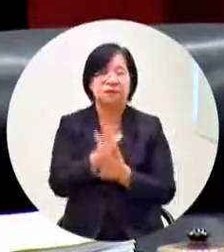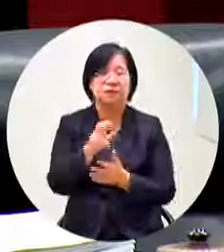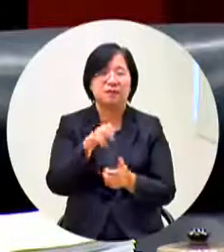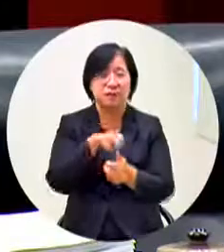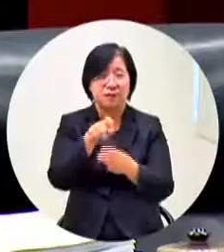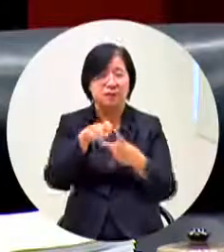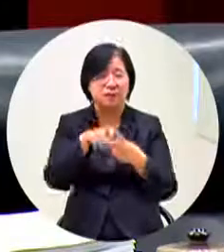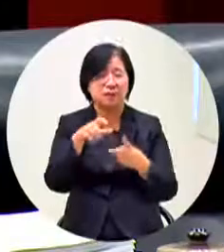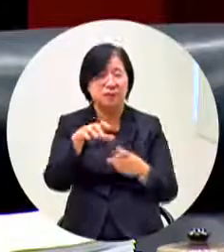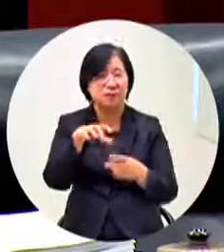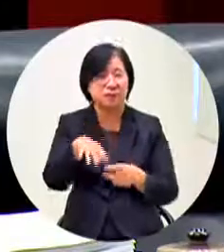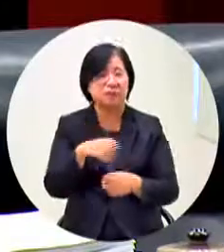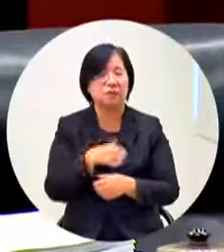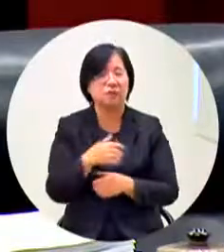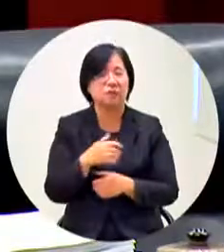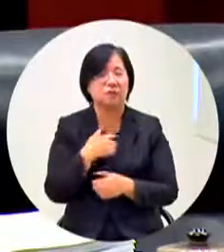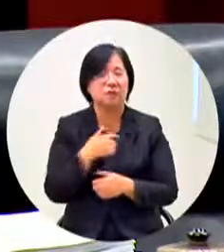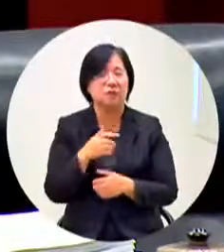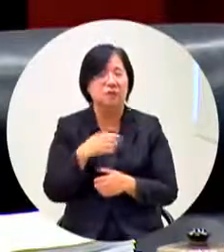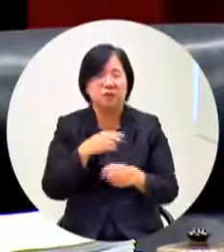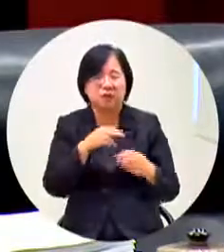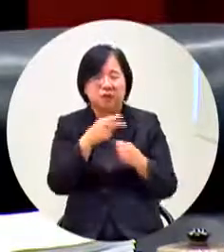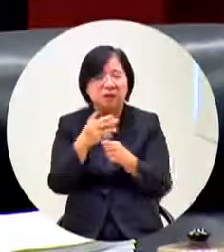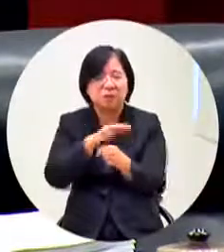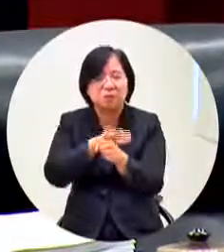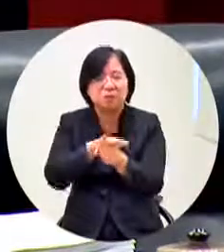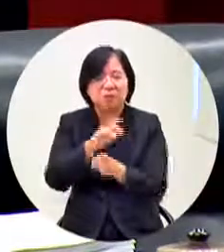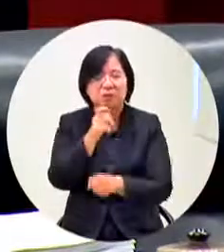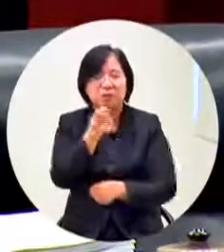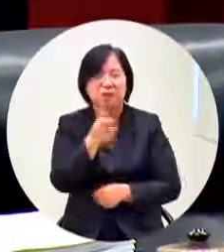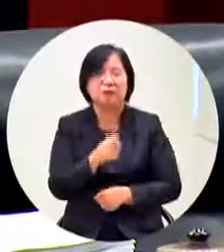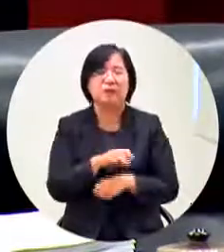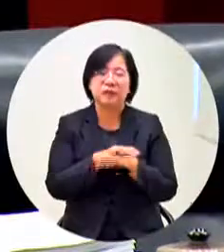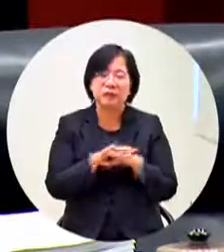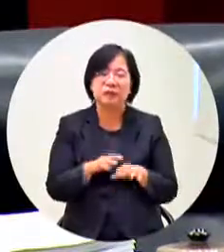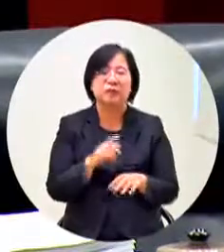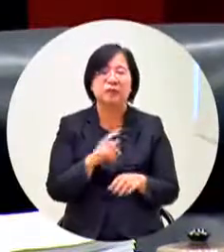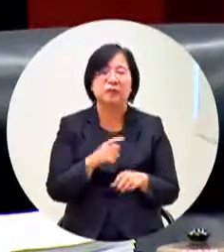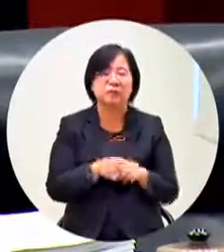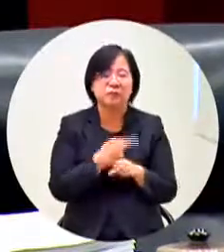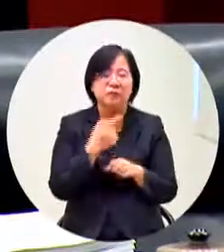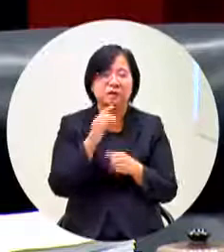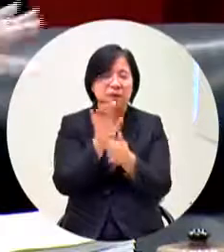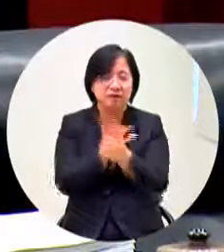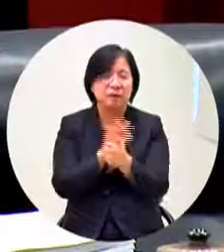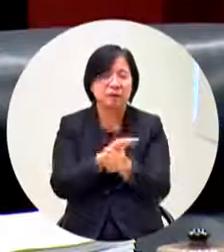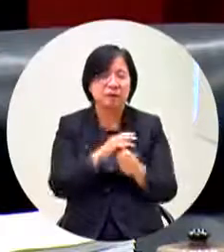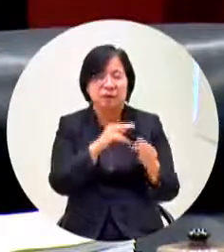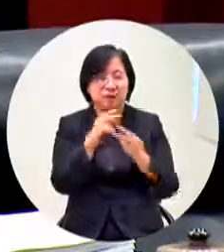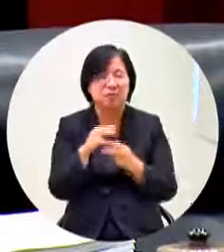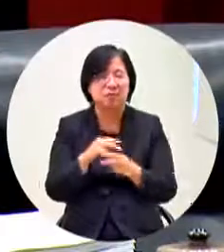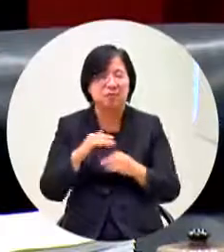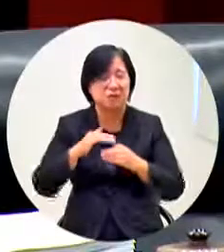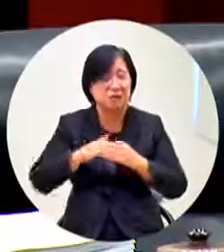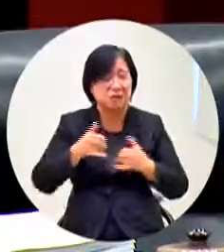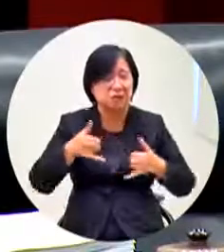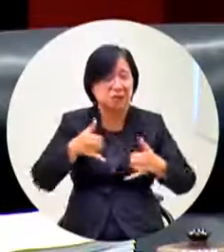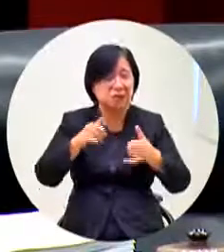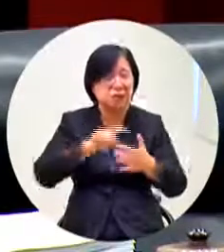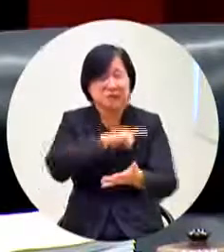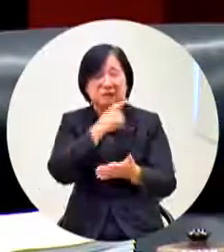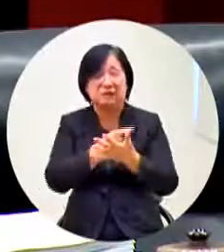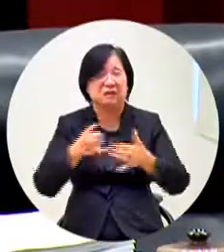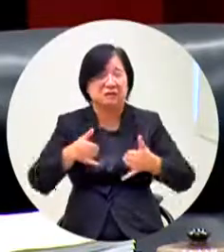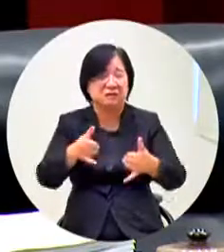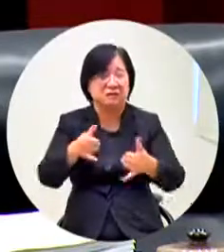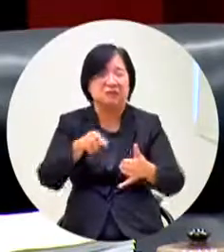们赶快铺一下，安尼修修补补啊。安全性的部分可以先帮你维修，但是整条路要重铺，不好意思，这是施